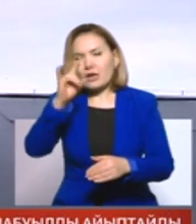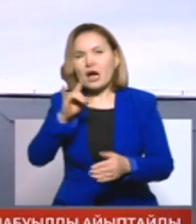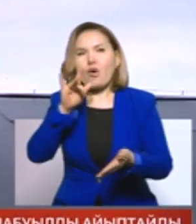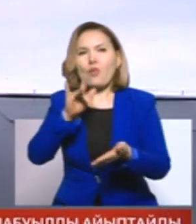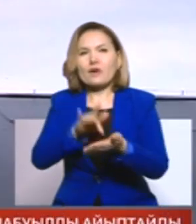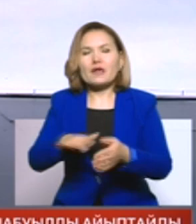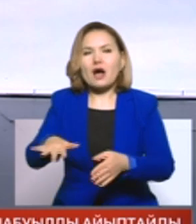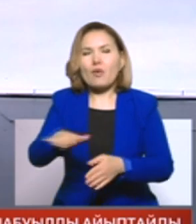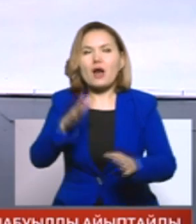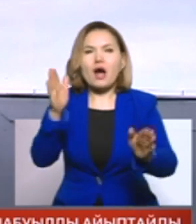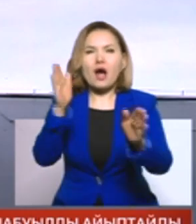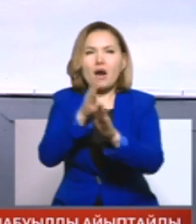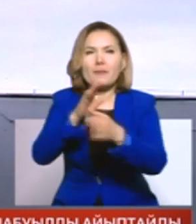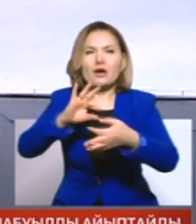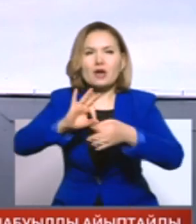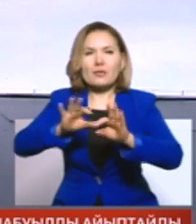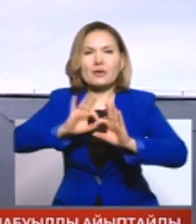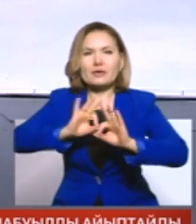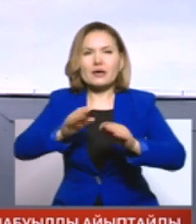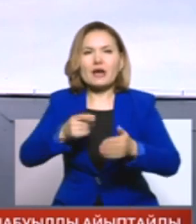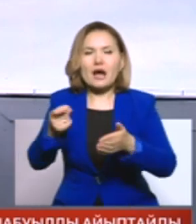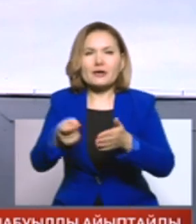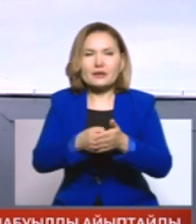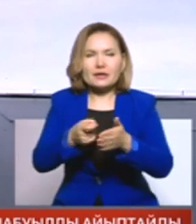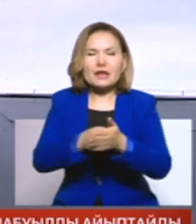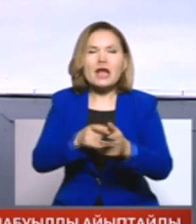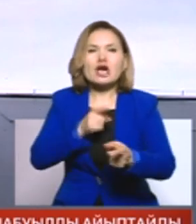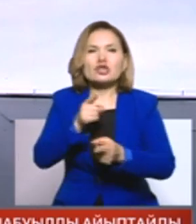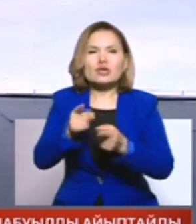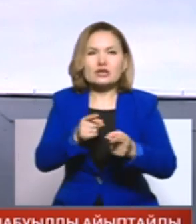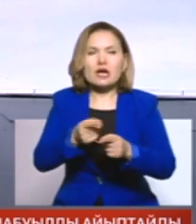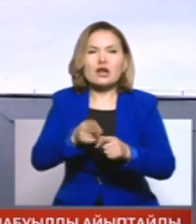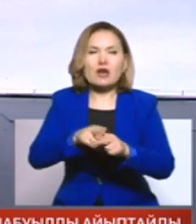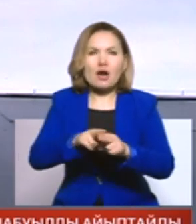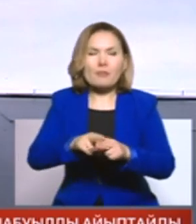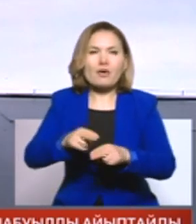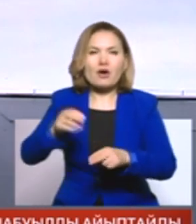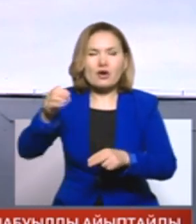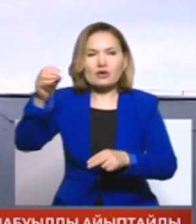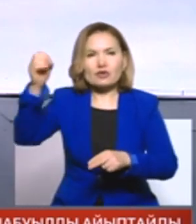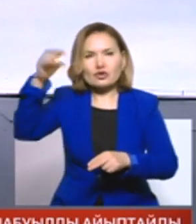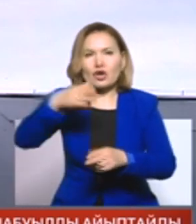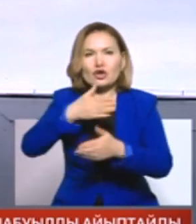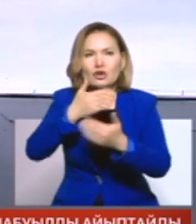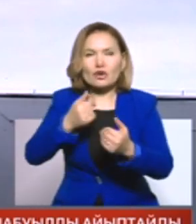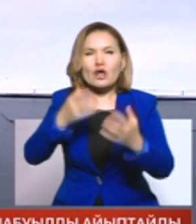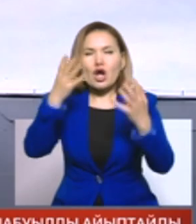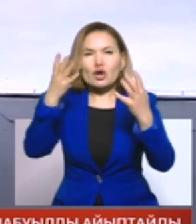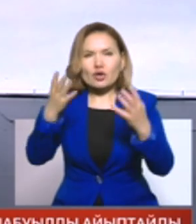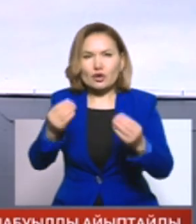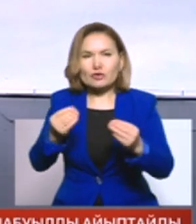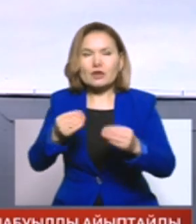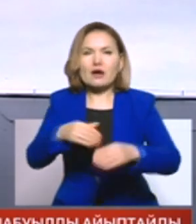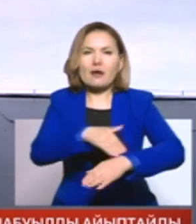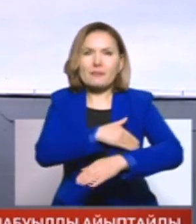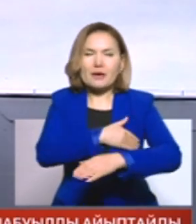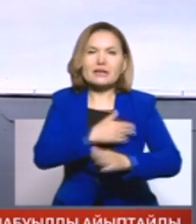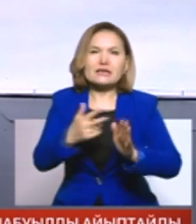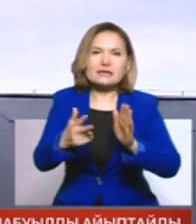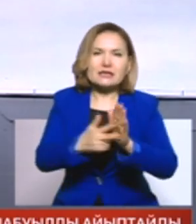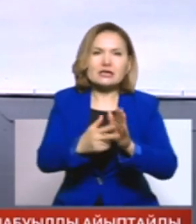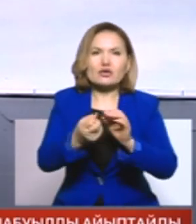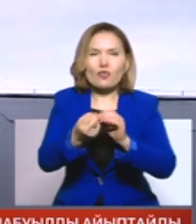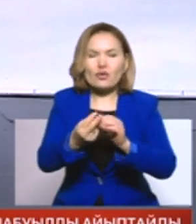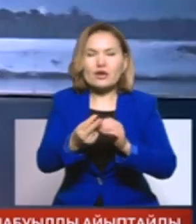еліміздің орталық аймағында ауа райына тоқталсақ, Қарағанды мен Жезқазғанда күн бұлтты, күнді сынап бағанасы 8-12 градус